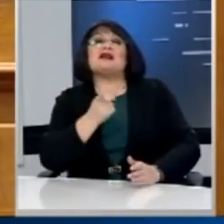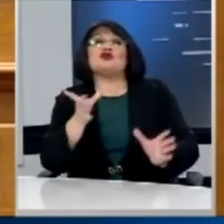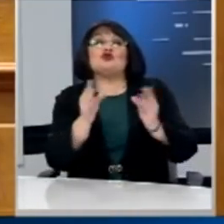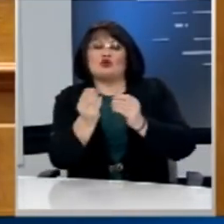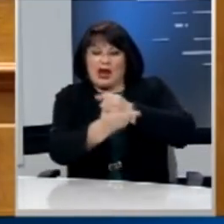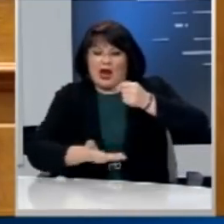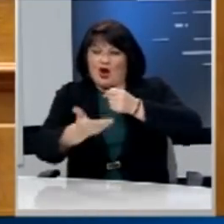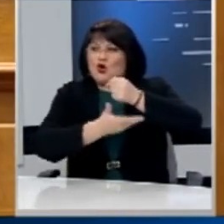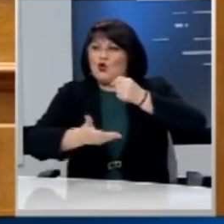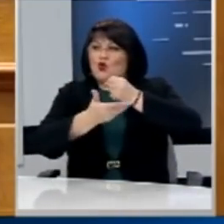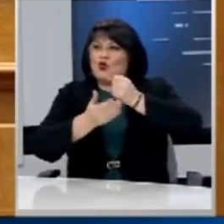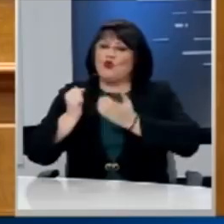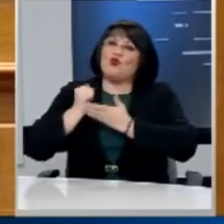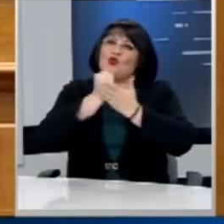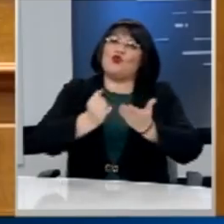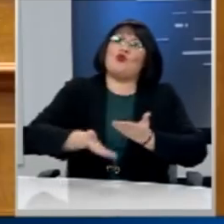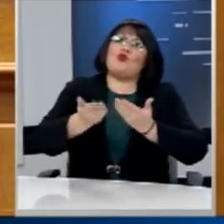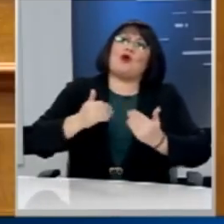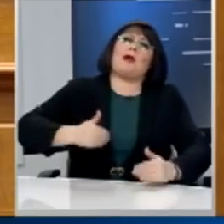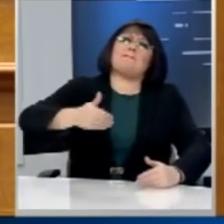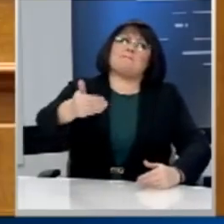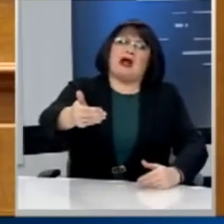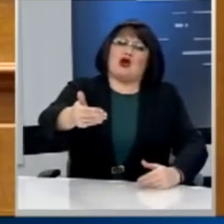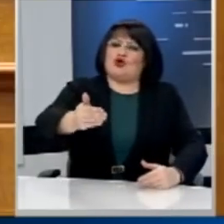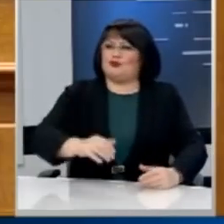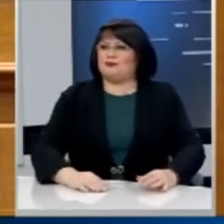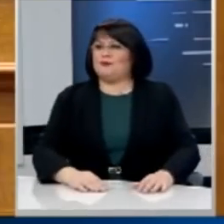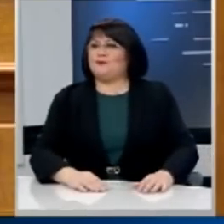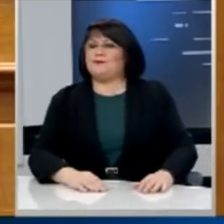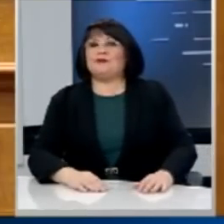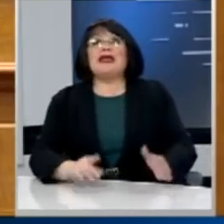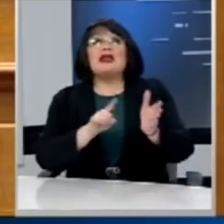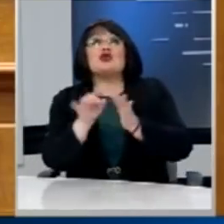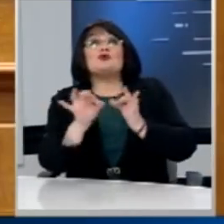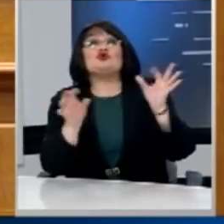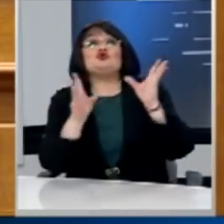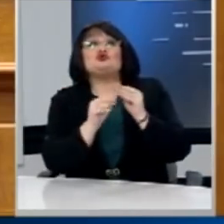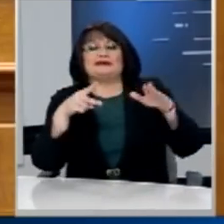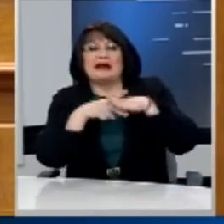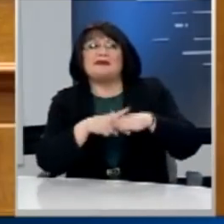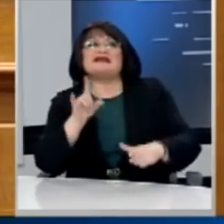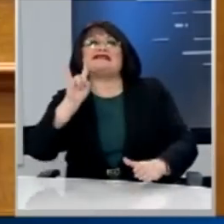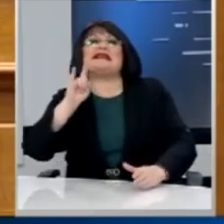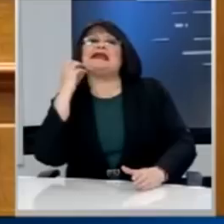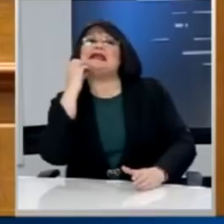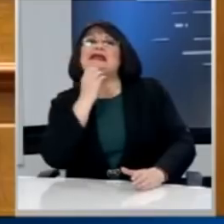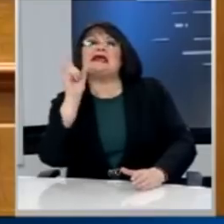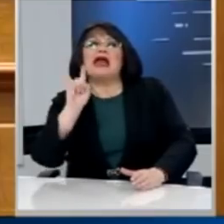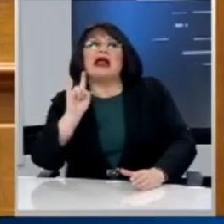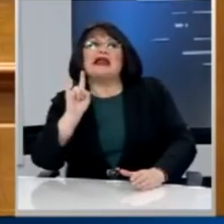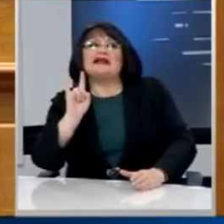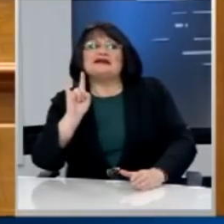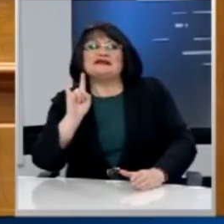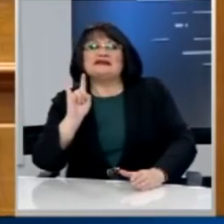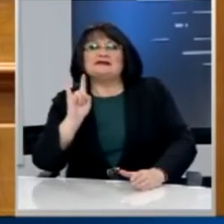σχήματα, πρημοδοτεί τις πρωτοβουλίες του αύριο. Με το σχέδιο Ηρακλής ανοίγει πάλι το δρόμο για